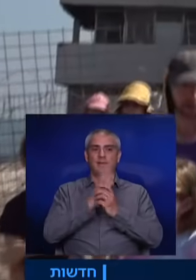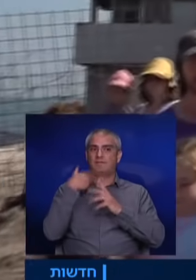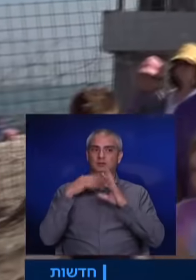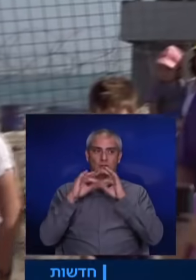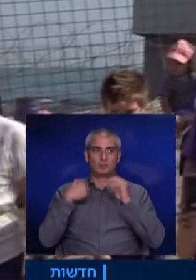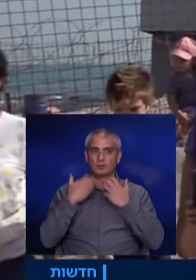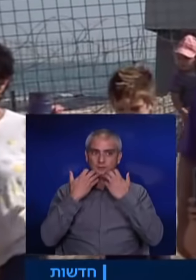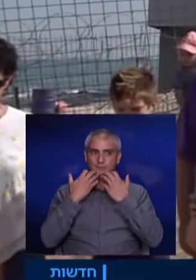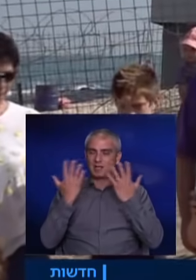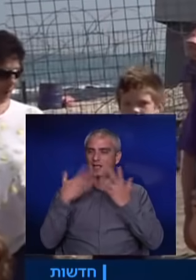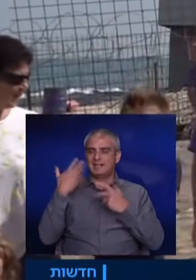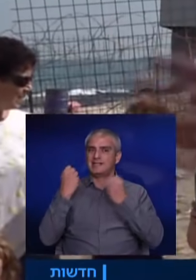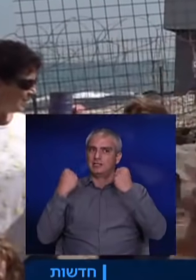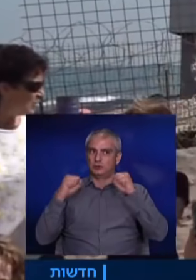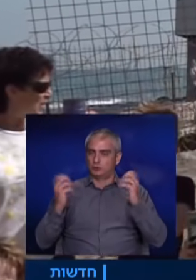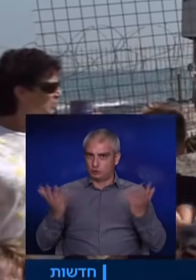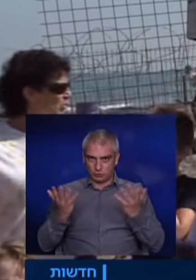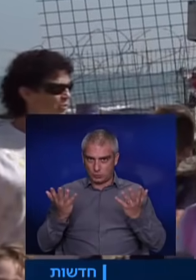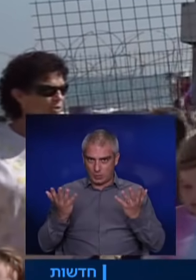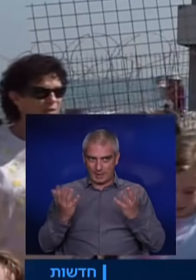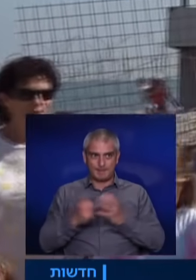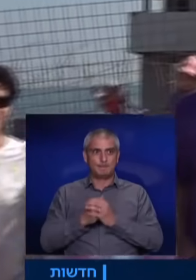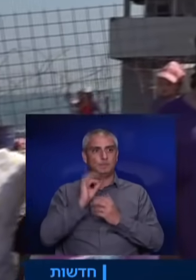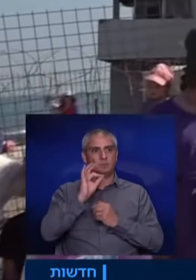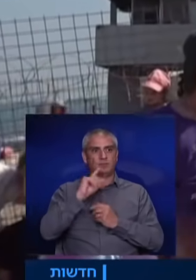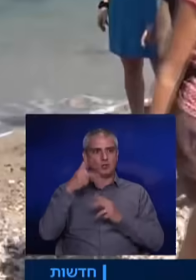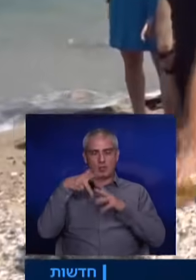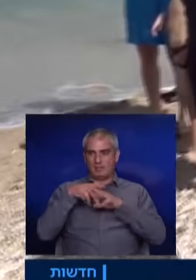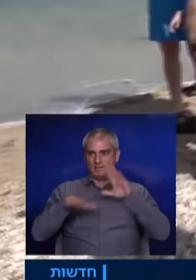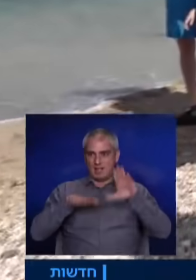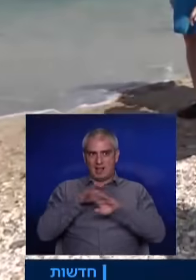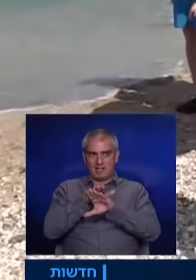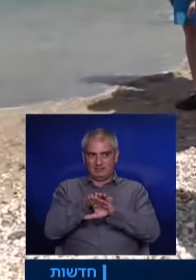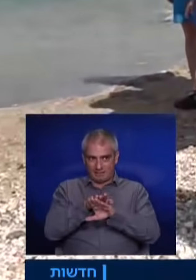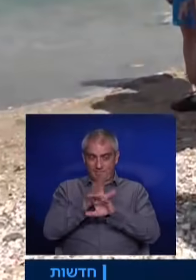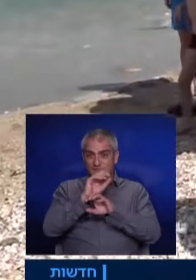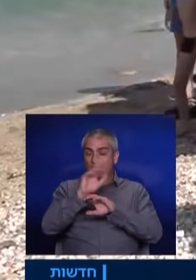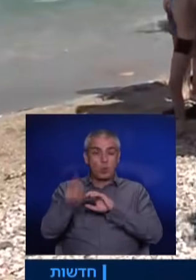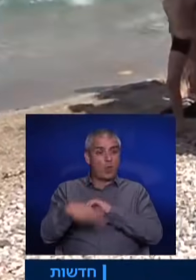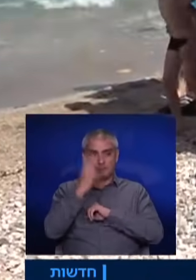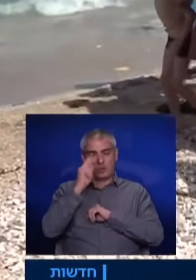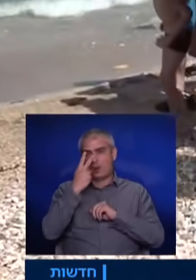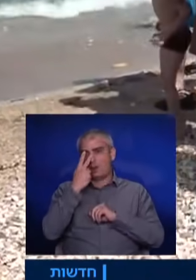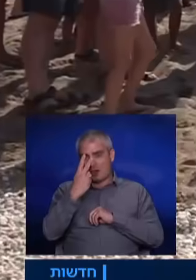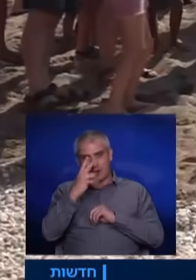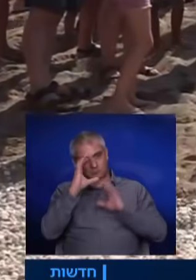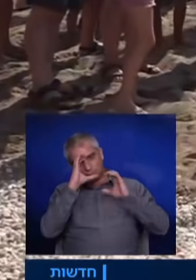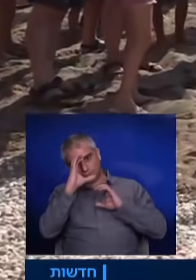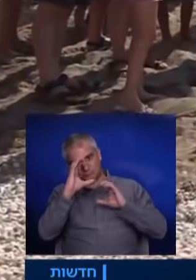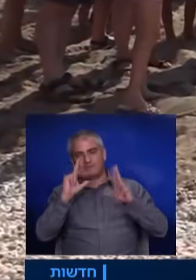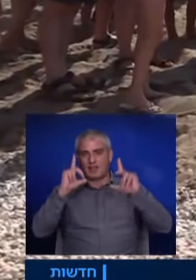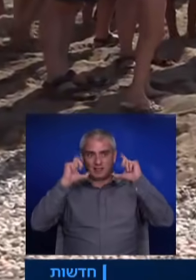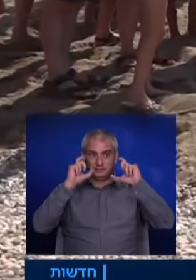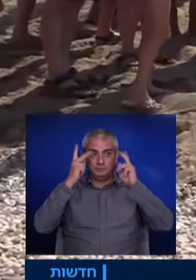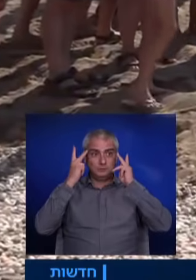רוצה להסביר איך הולך להיות השחרור, כדי שלא נפריע לצו, וכדי שכולם יוכלו לראות ולצלם.